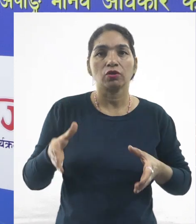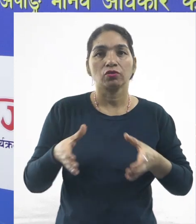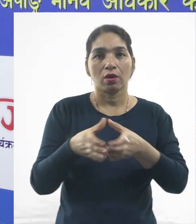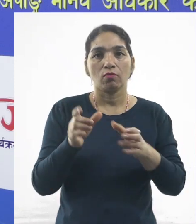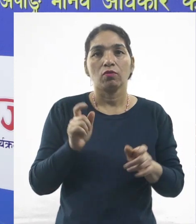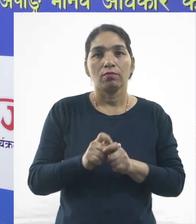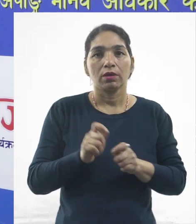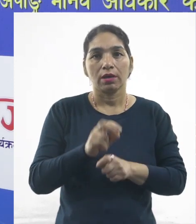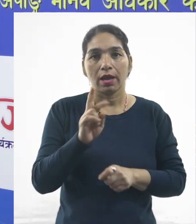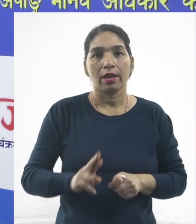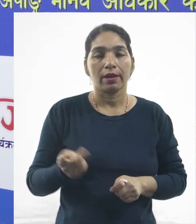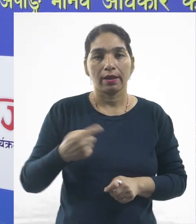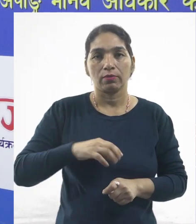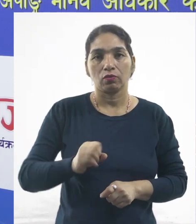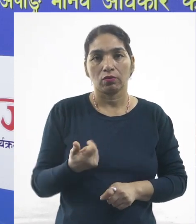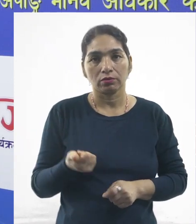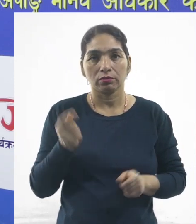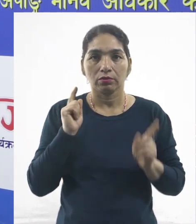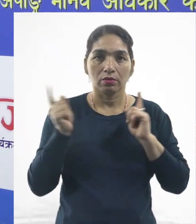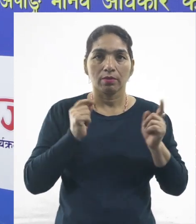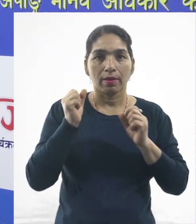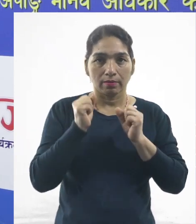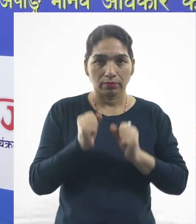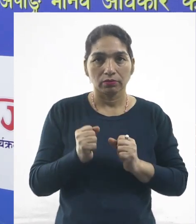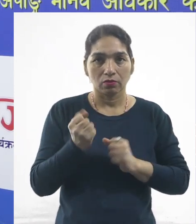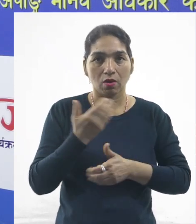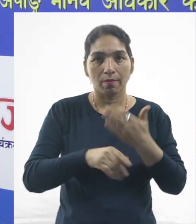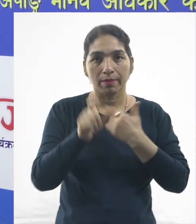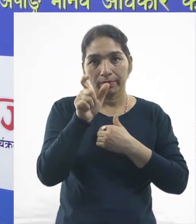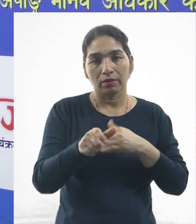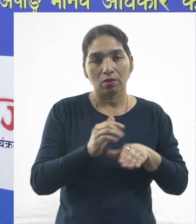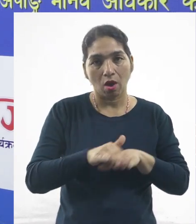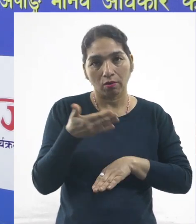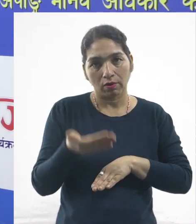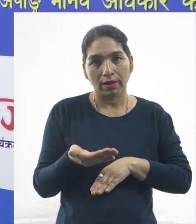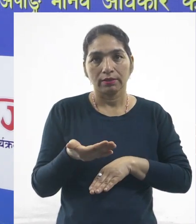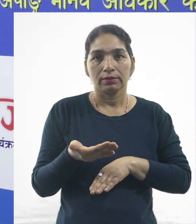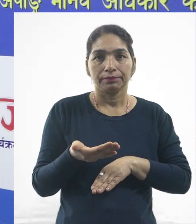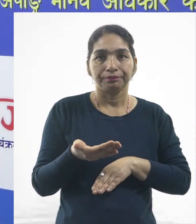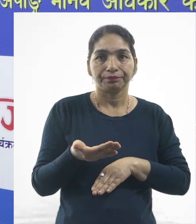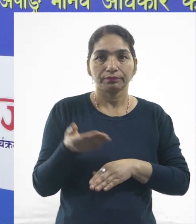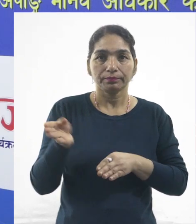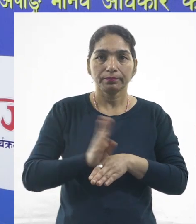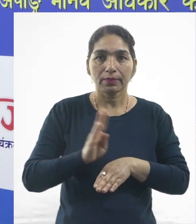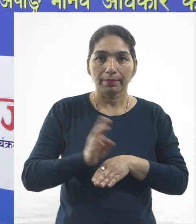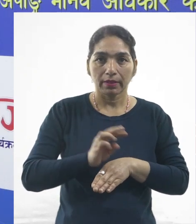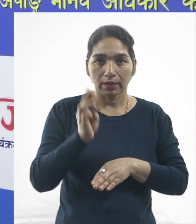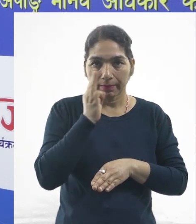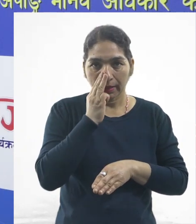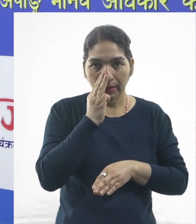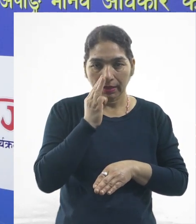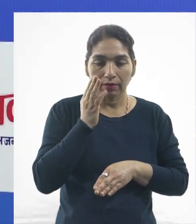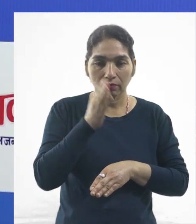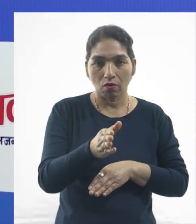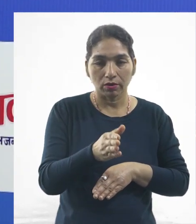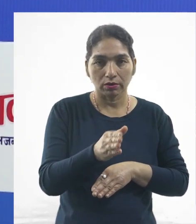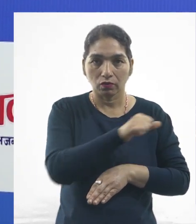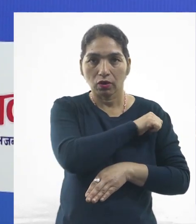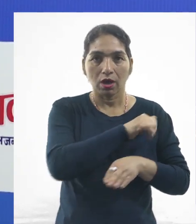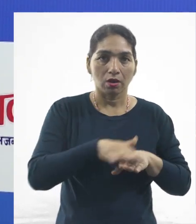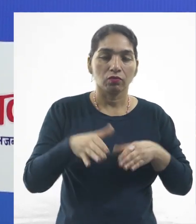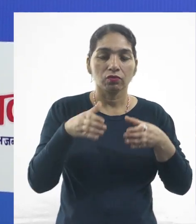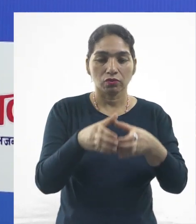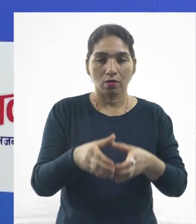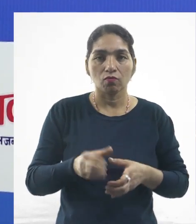बनाएर हाम्रो गोकर्णेश्वर नगरपालिकामा रहेको अपाङ्गता भएको व्यक्तिहरूलाई चाहिँ उहाँहरूले बेला बेलामा गएर चाहिँ उहाँहरूको